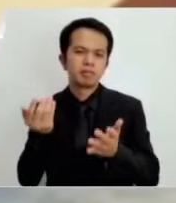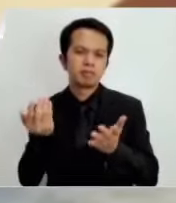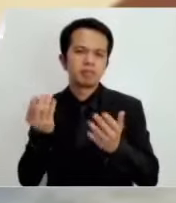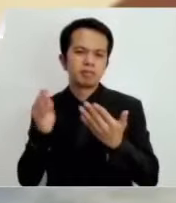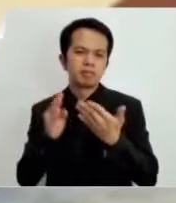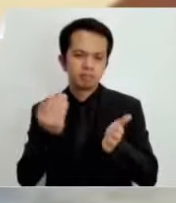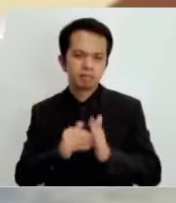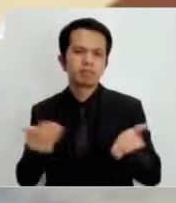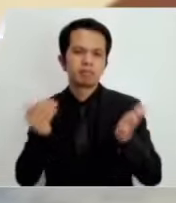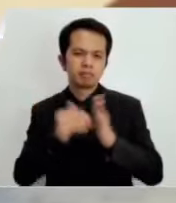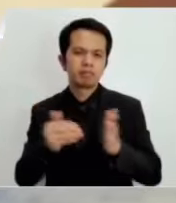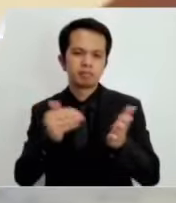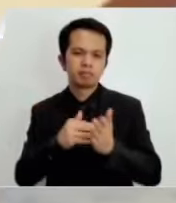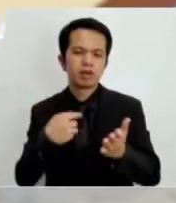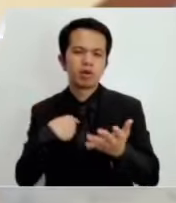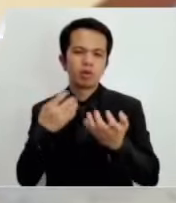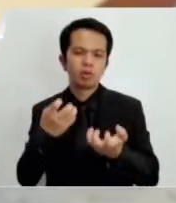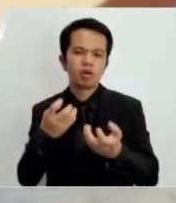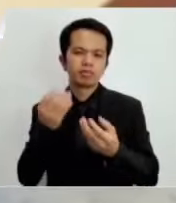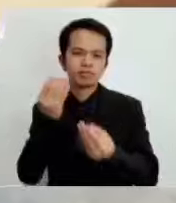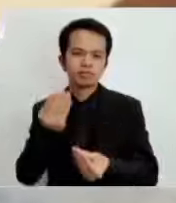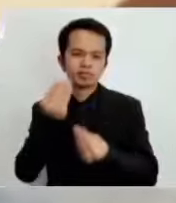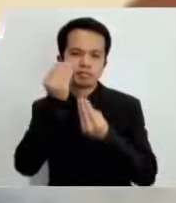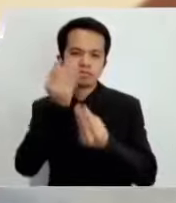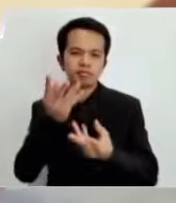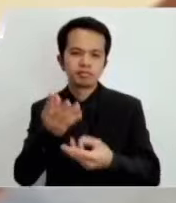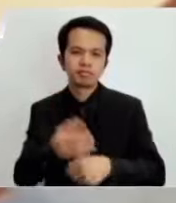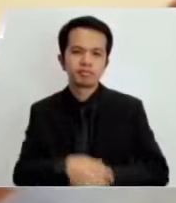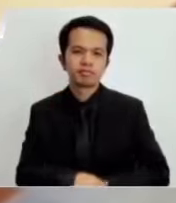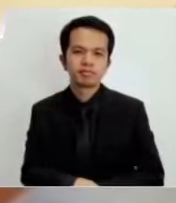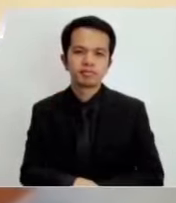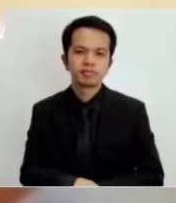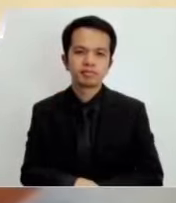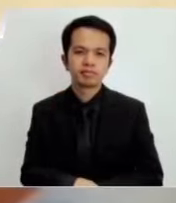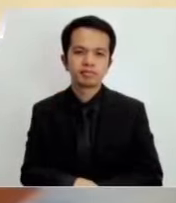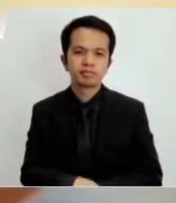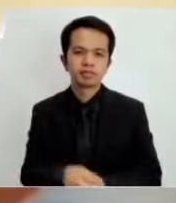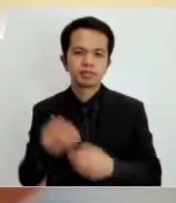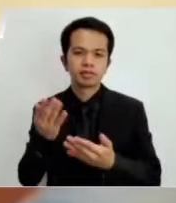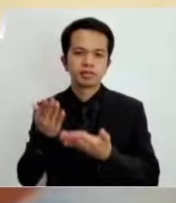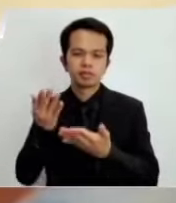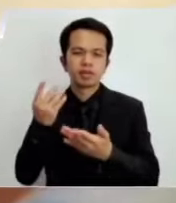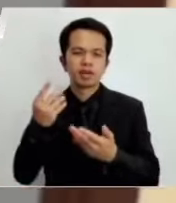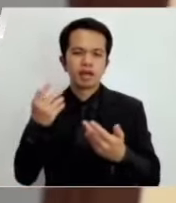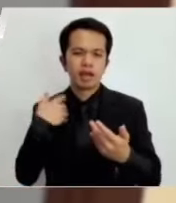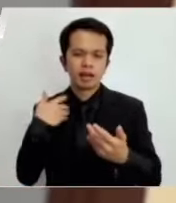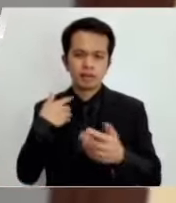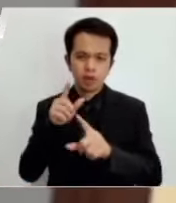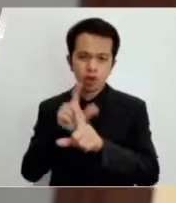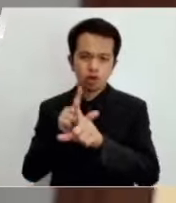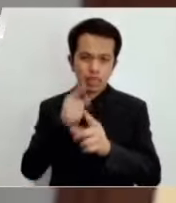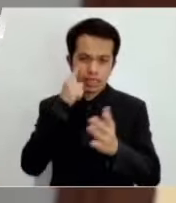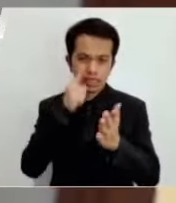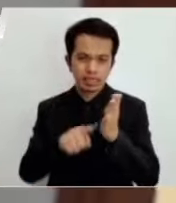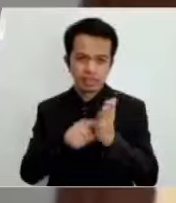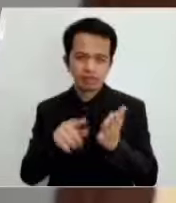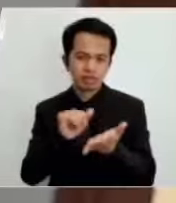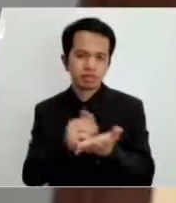just want to put the issue to rest para you can work properly. Ano yung loyalty check? Parang ganun? Something like that. I think yung kinakausap nila,